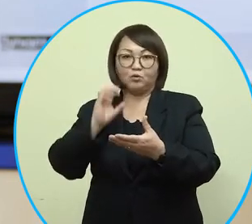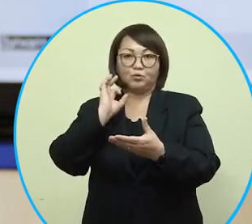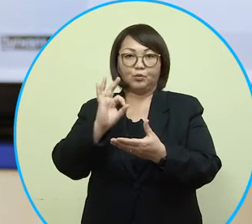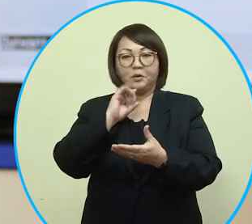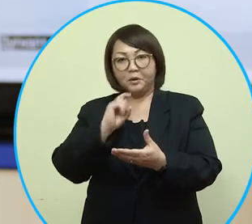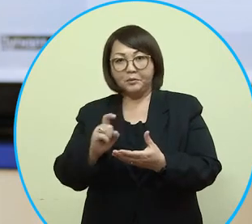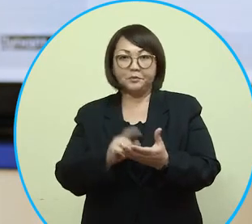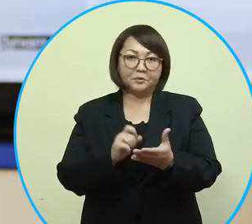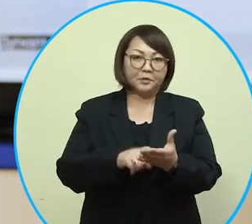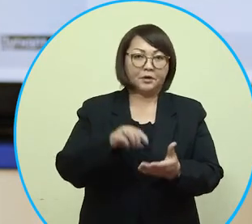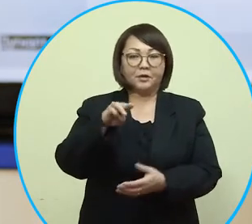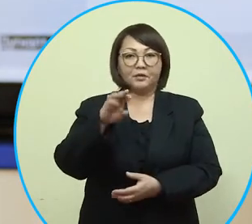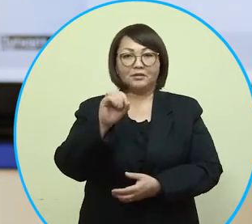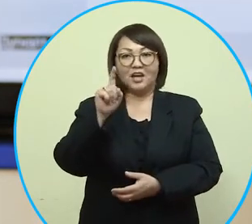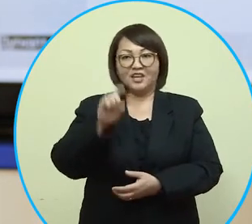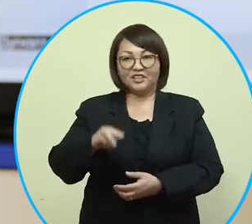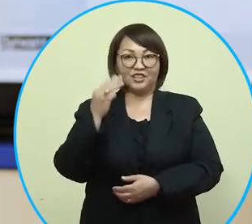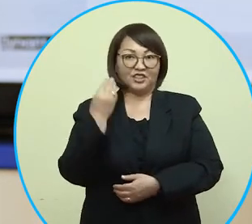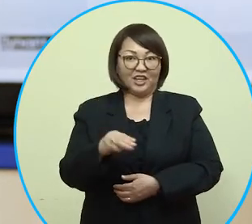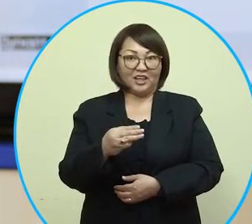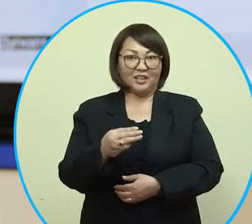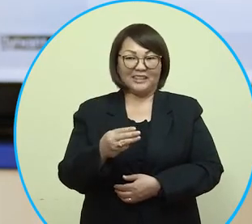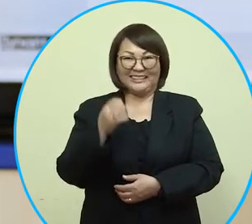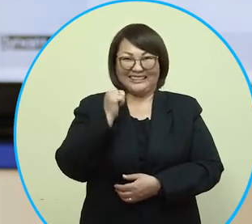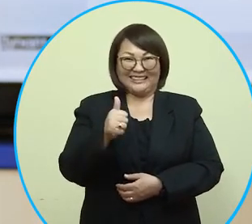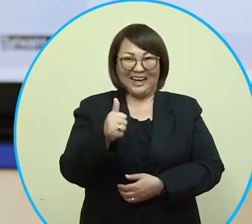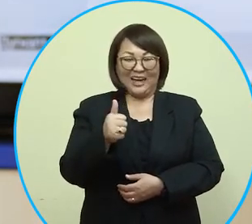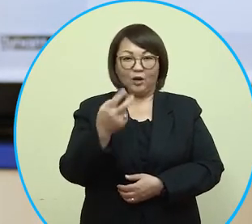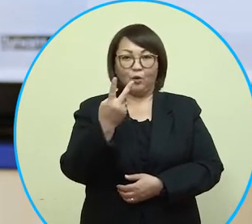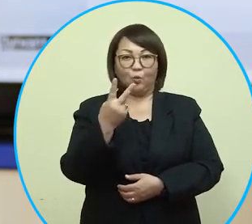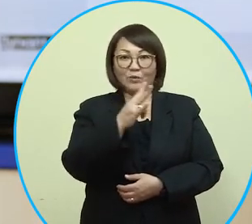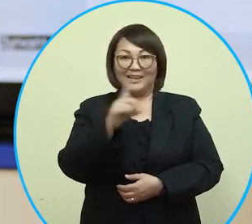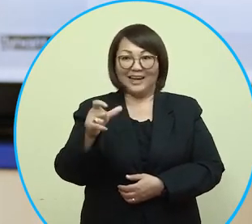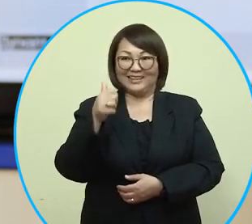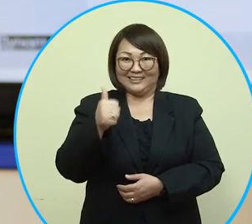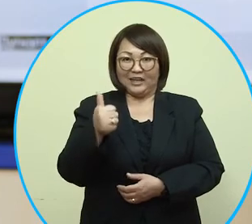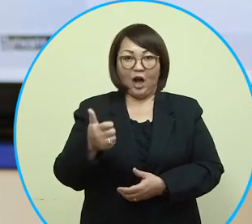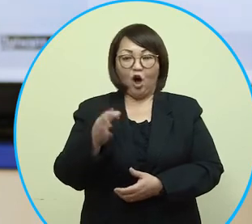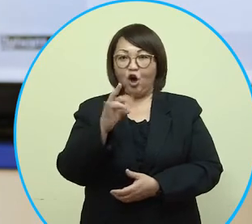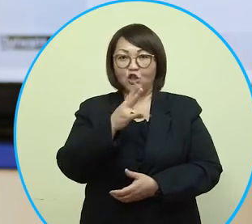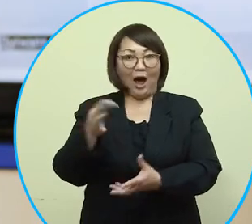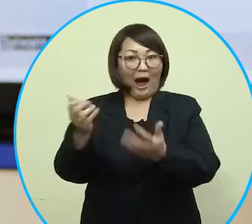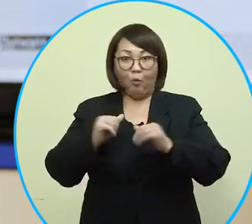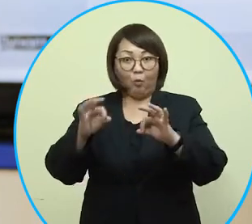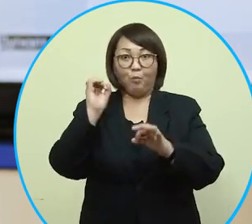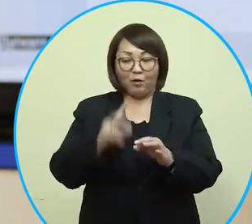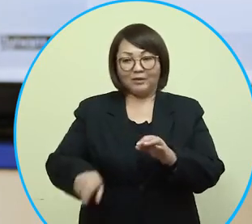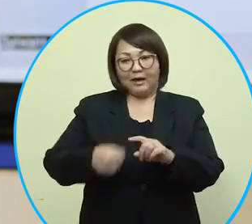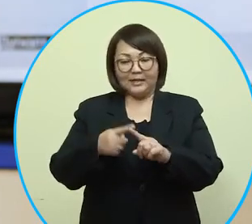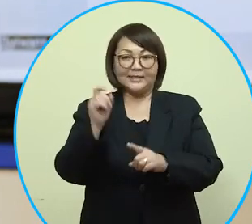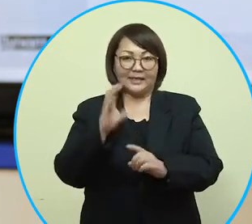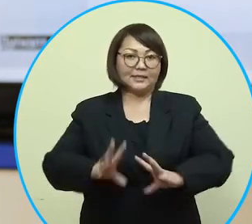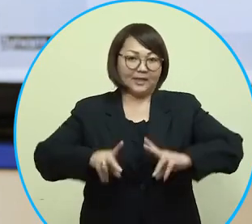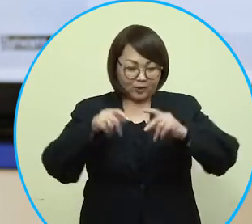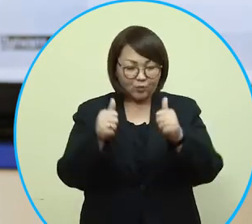Тээсэн дээээ ханголттэй өнлгээ аххууол дахэн хэччээлэээ үзээд дахэн сажируулан